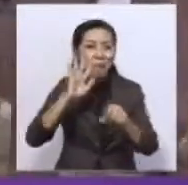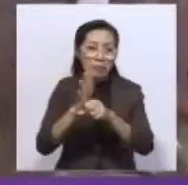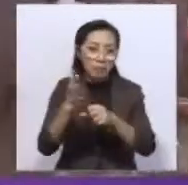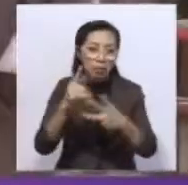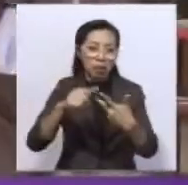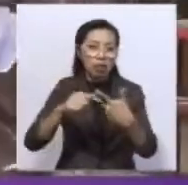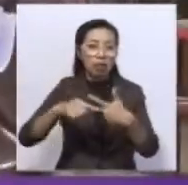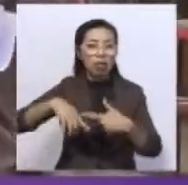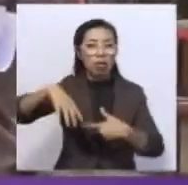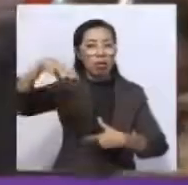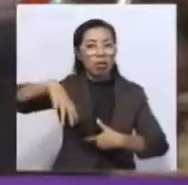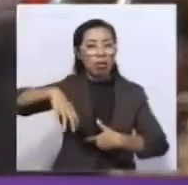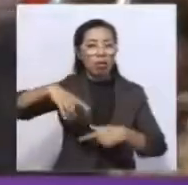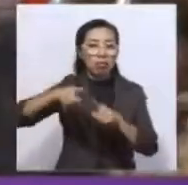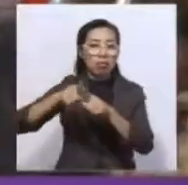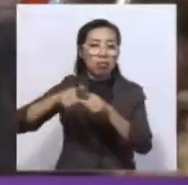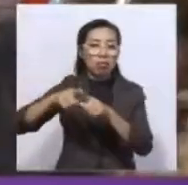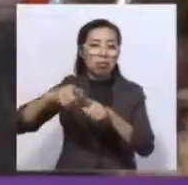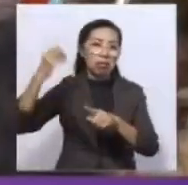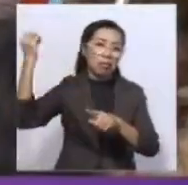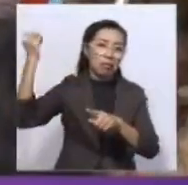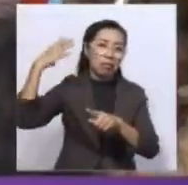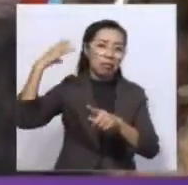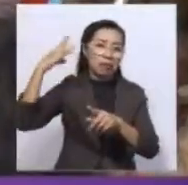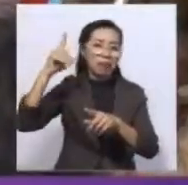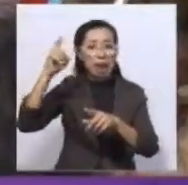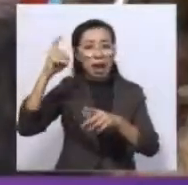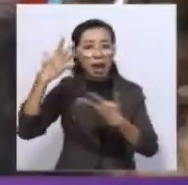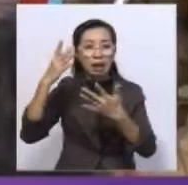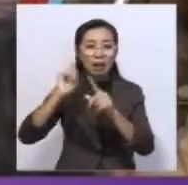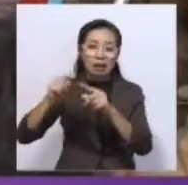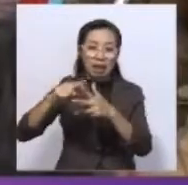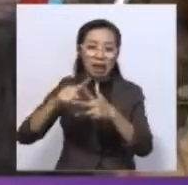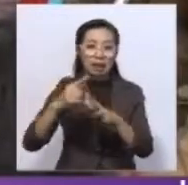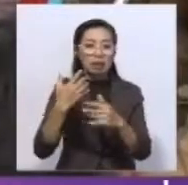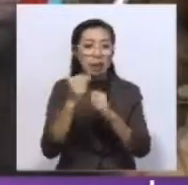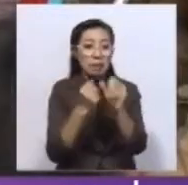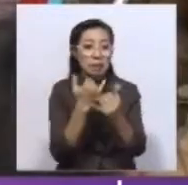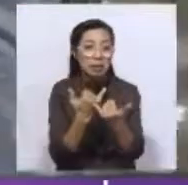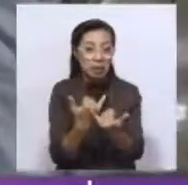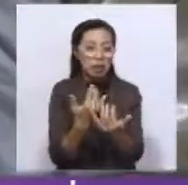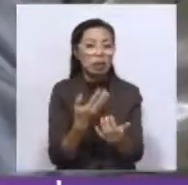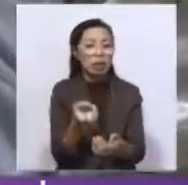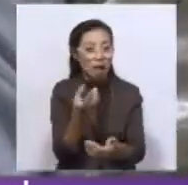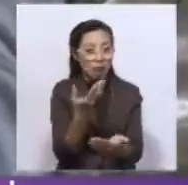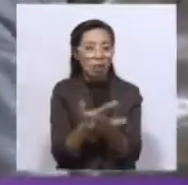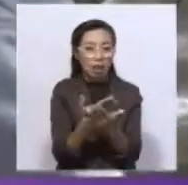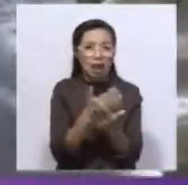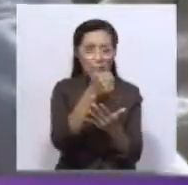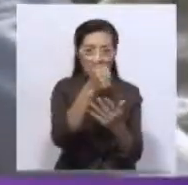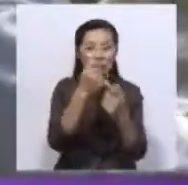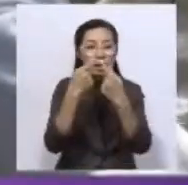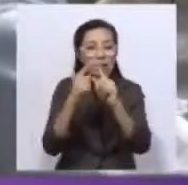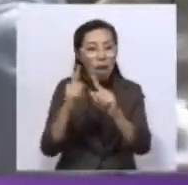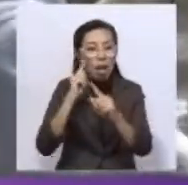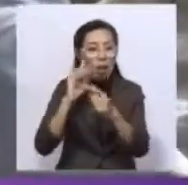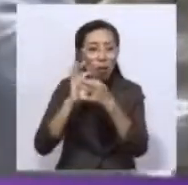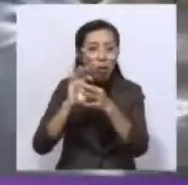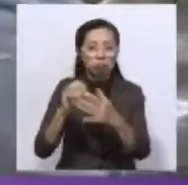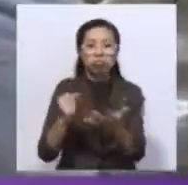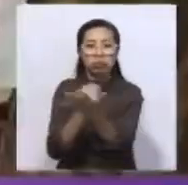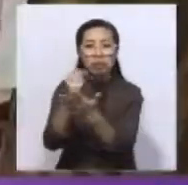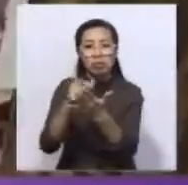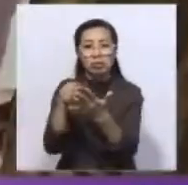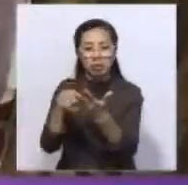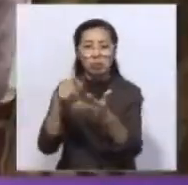พังฟังข่าวจากรัฐบาลไม่ได้ส่วนปัญหาราคาข้าวปีนี้พอใจหลายเด้อราคาดีแต่ที่ห่วงอีกเรื่องก็คือปัญหายาเสพ